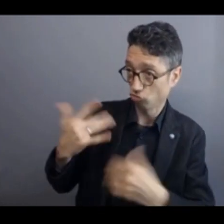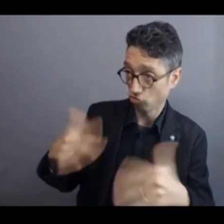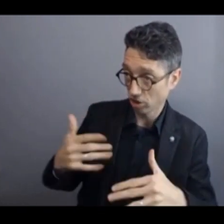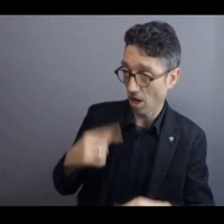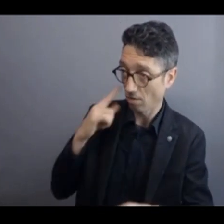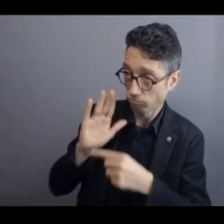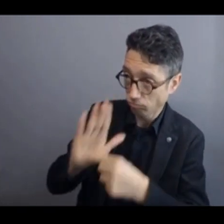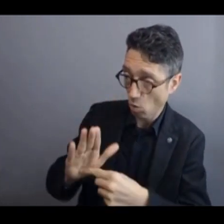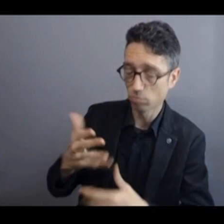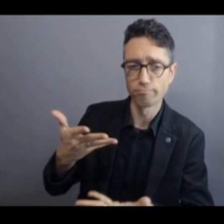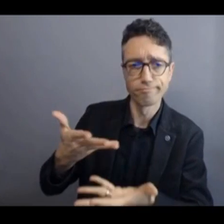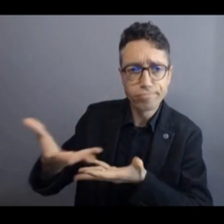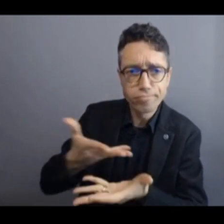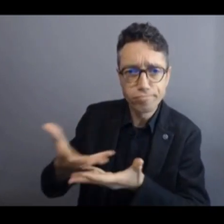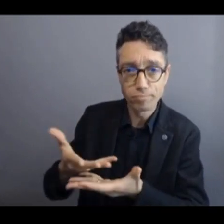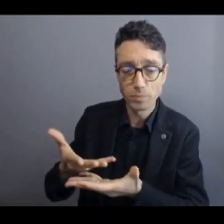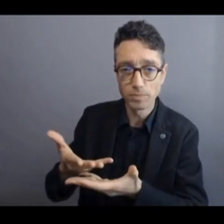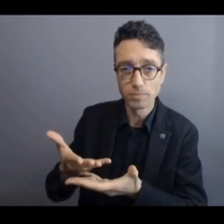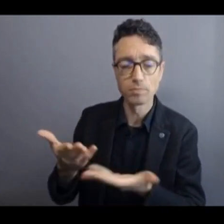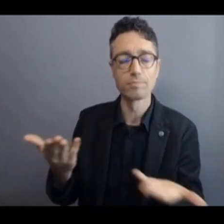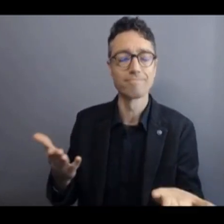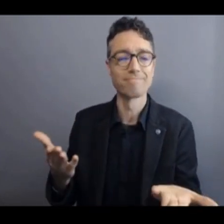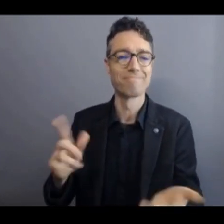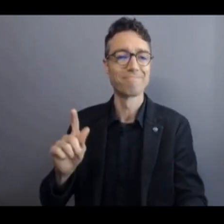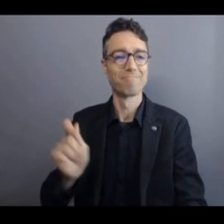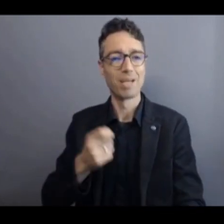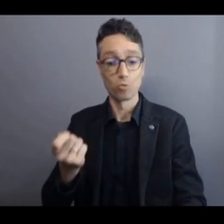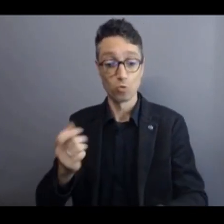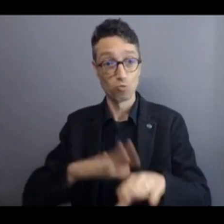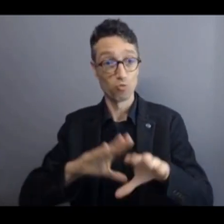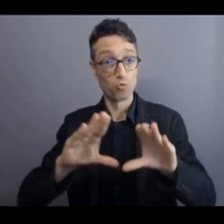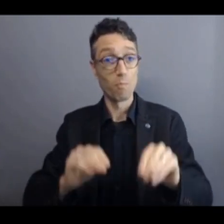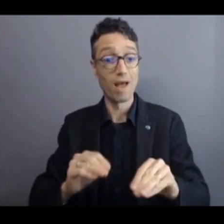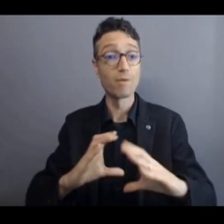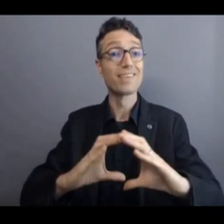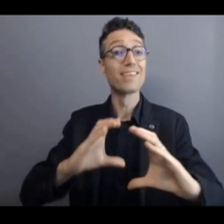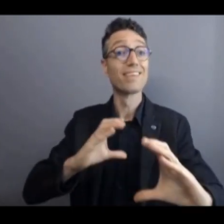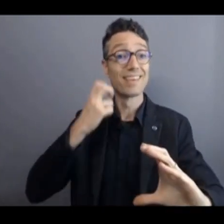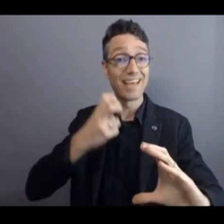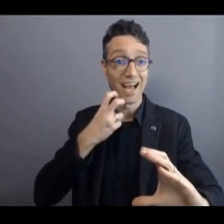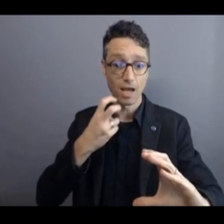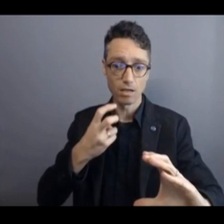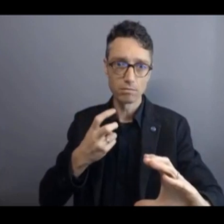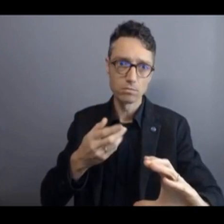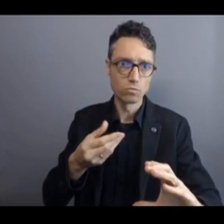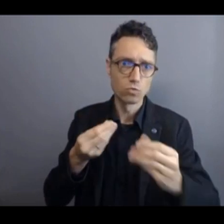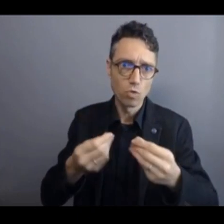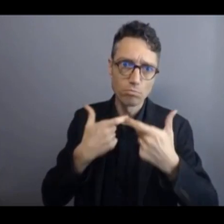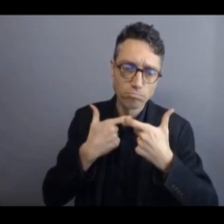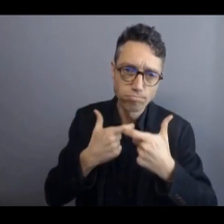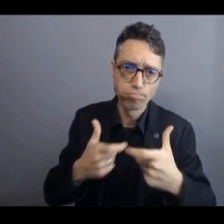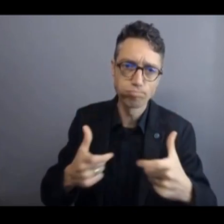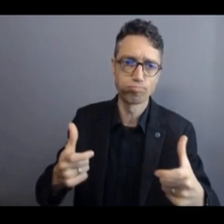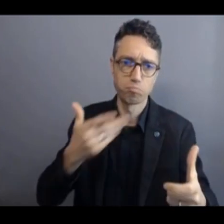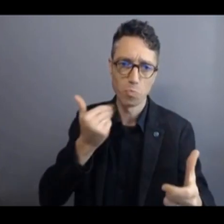sûr, en effet, à bord, des trains qui sont de plus en plus accessibles pour que tout le monde puisse monter à bord.